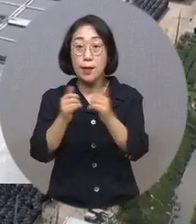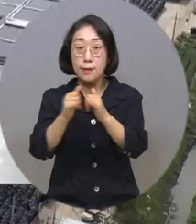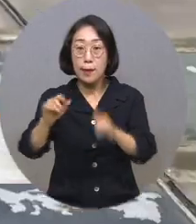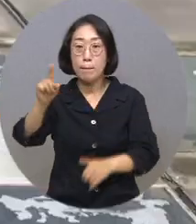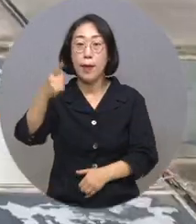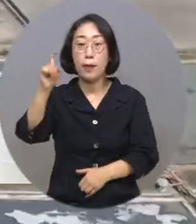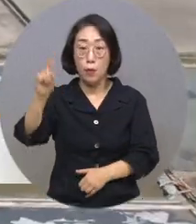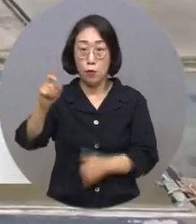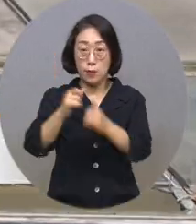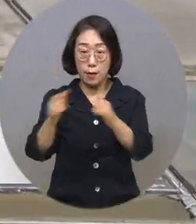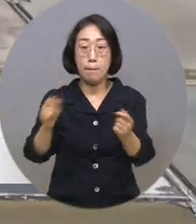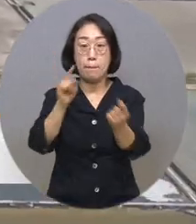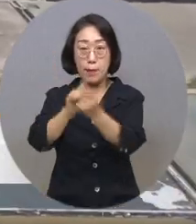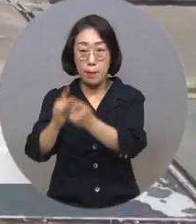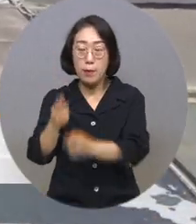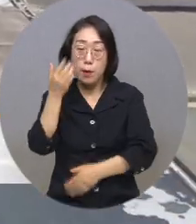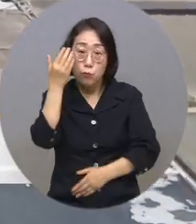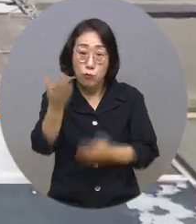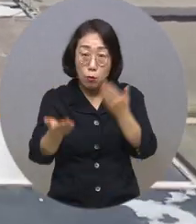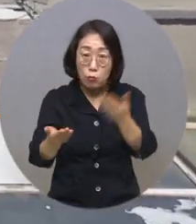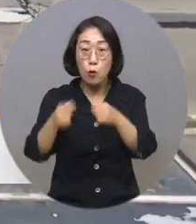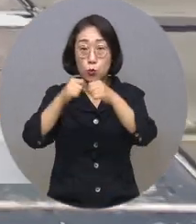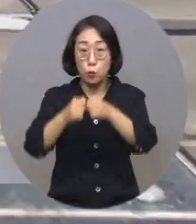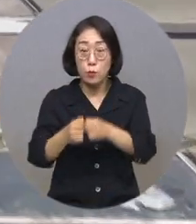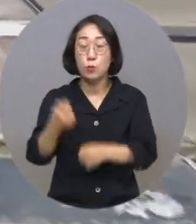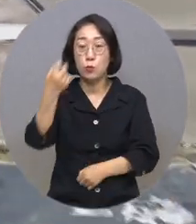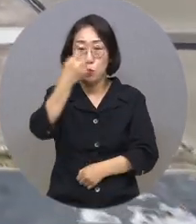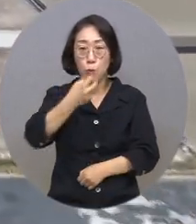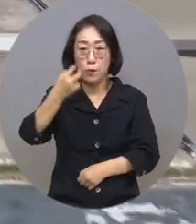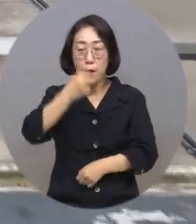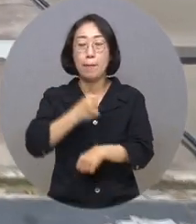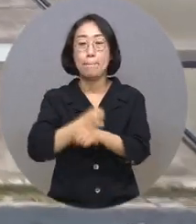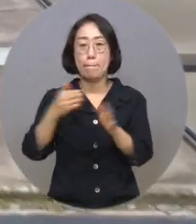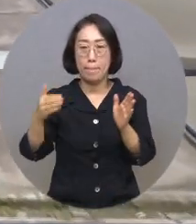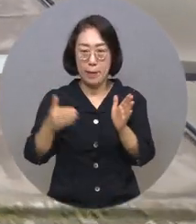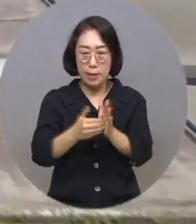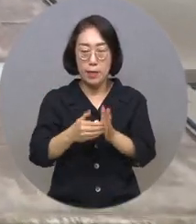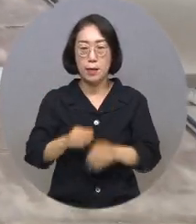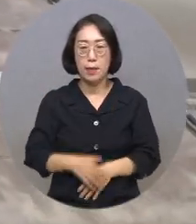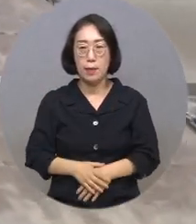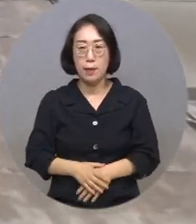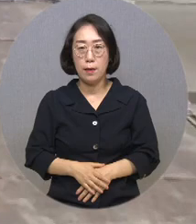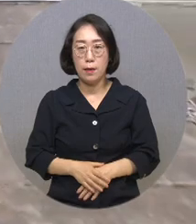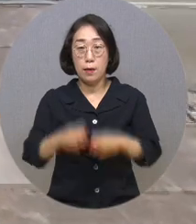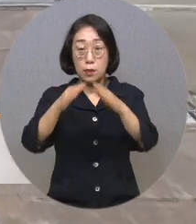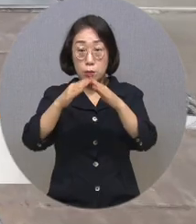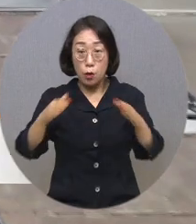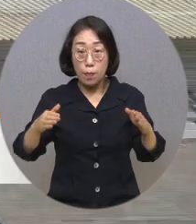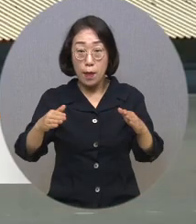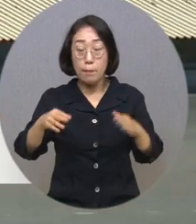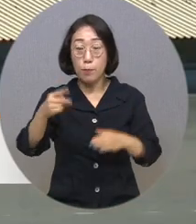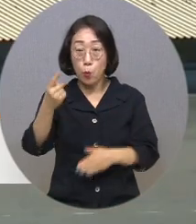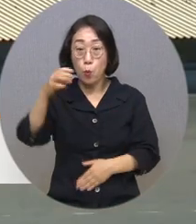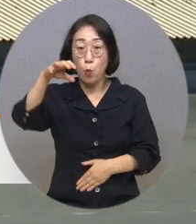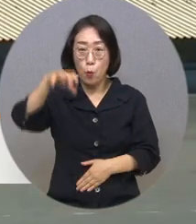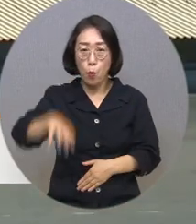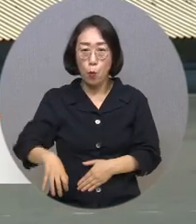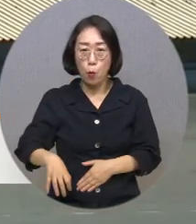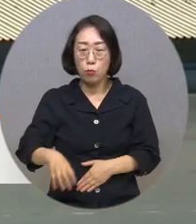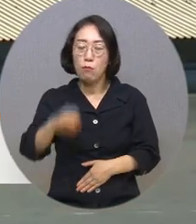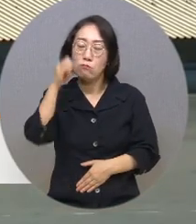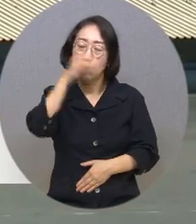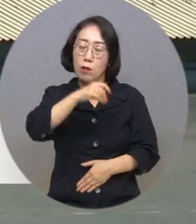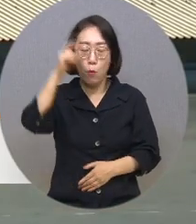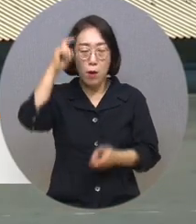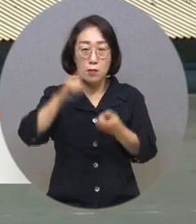대한 점검을 완료해 이번 합동 전수조사가 이루어지게 됐습니다. 전남도는 인권침해는 주변의 관심과